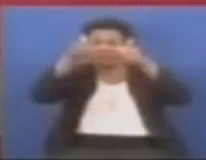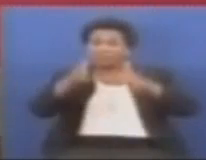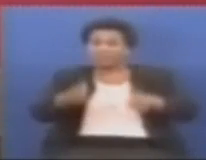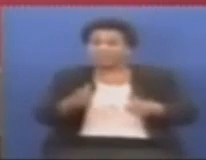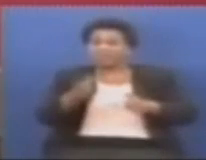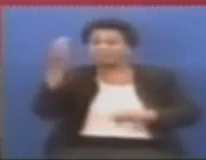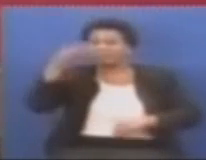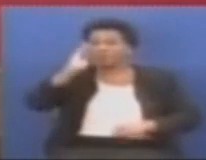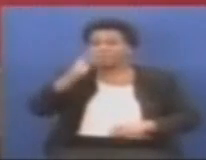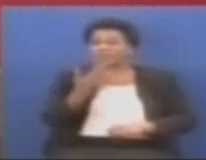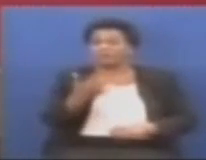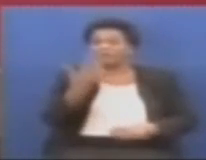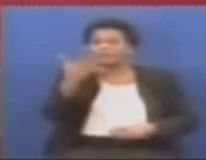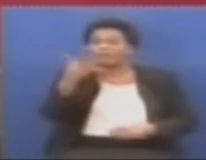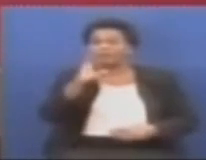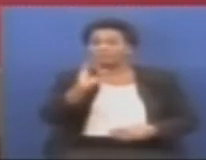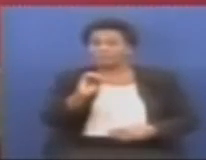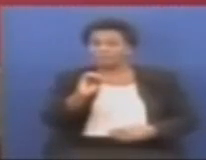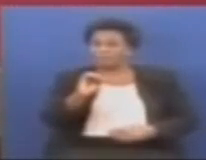Mheshimiwa Saidi Kubenea,